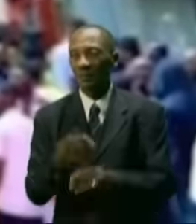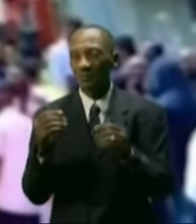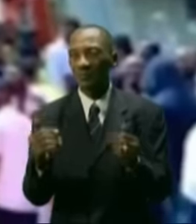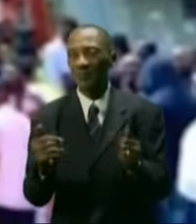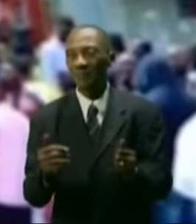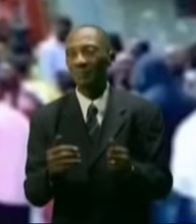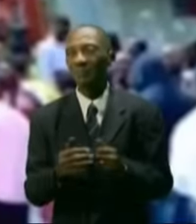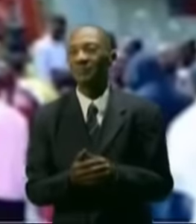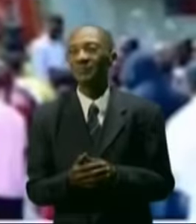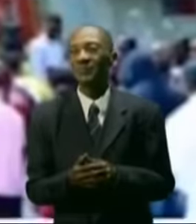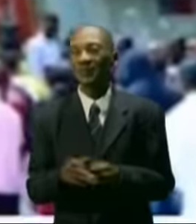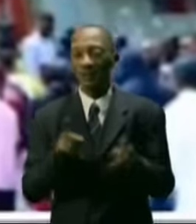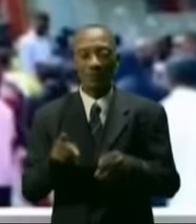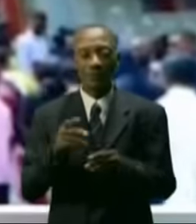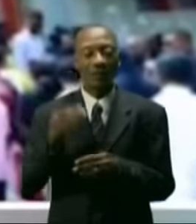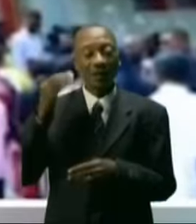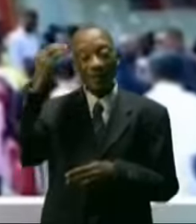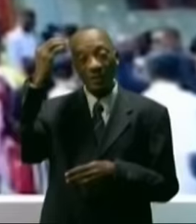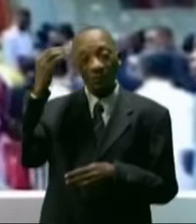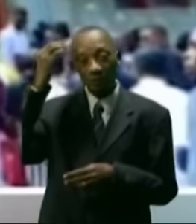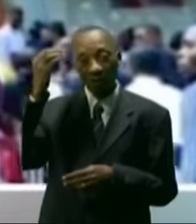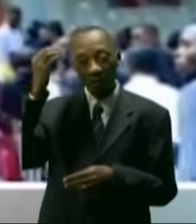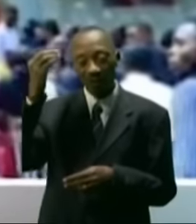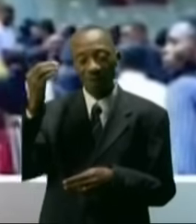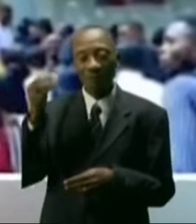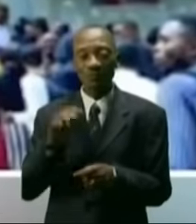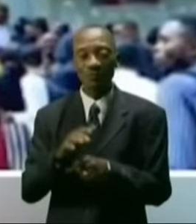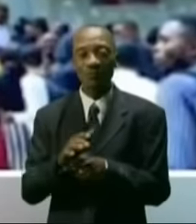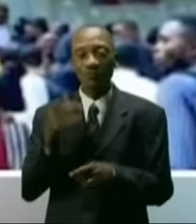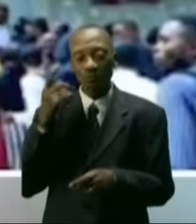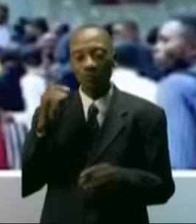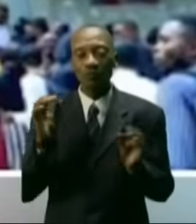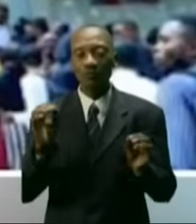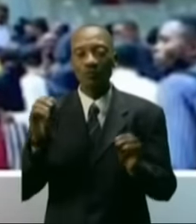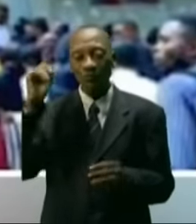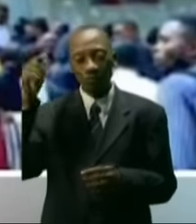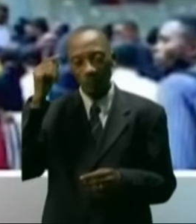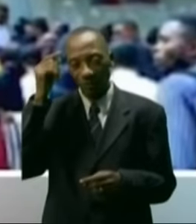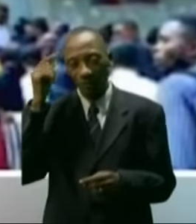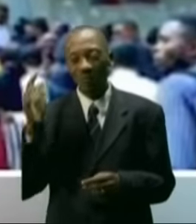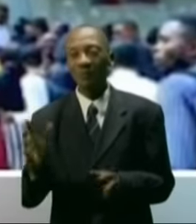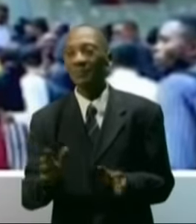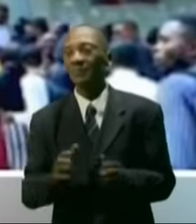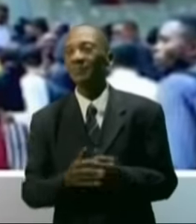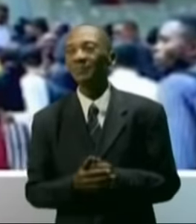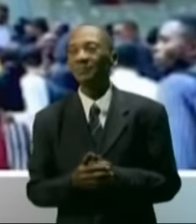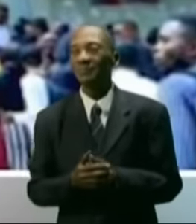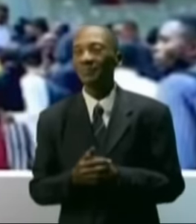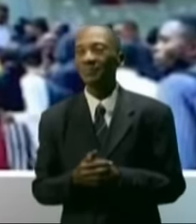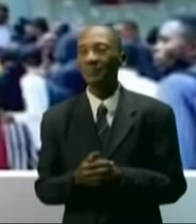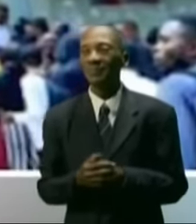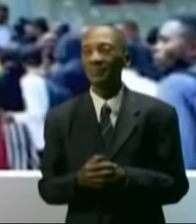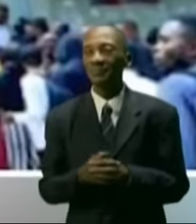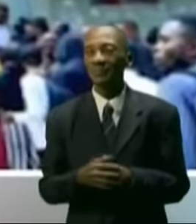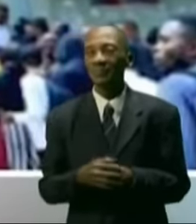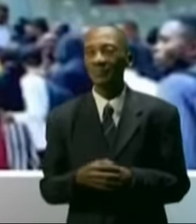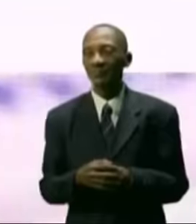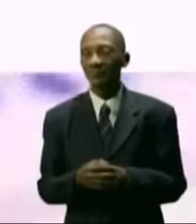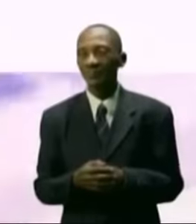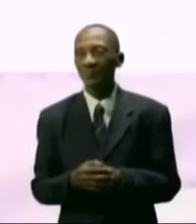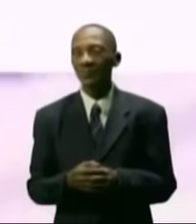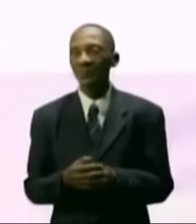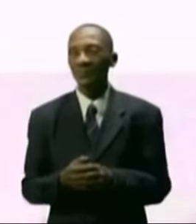près de 100 personnes sans considération ni de la procédure administrative ni des contraintes